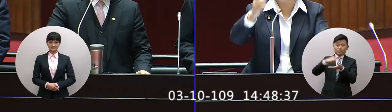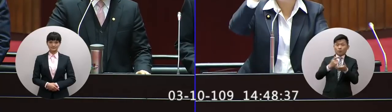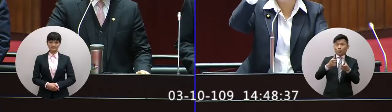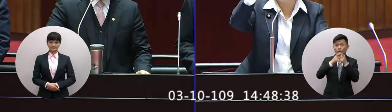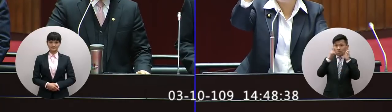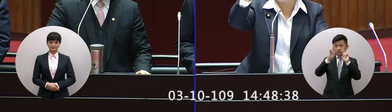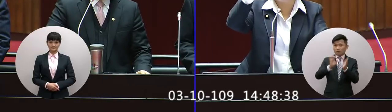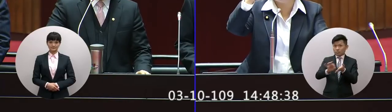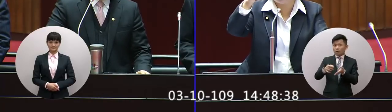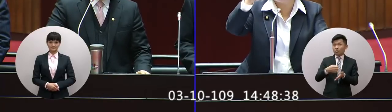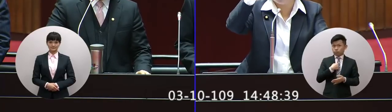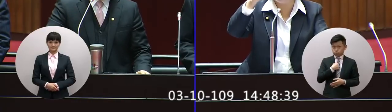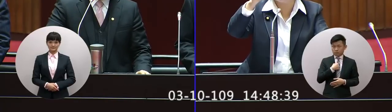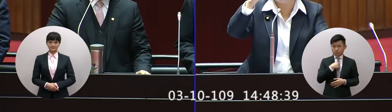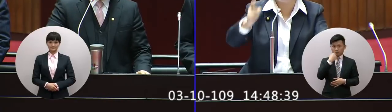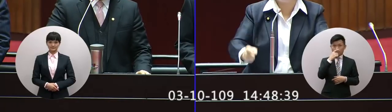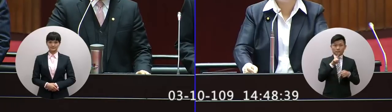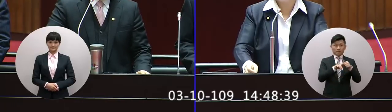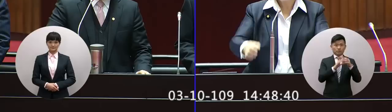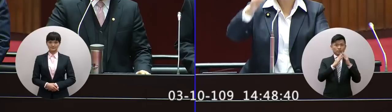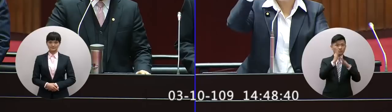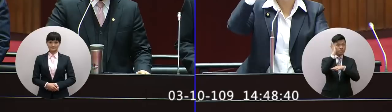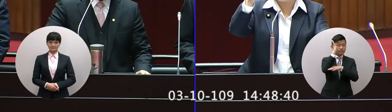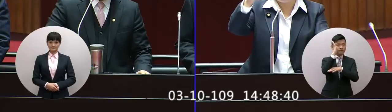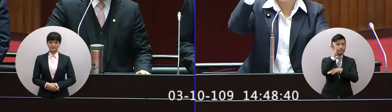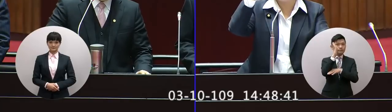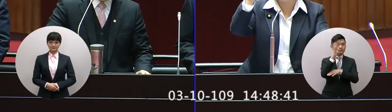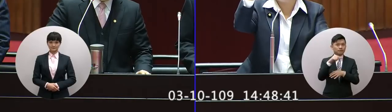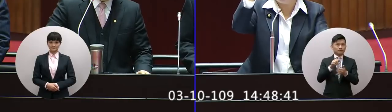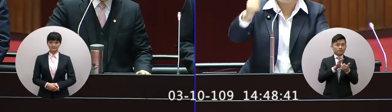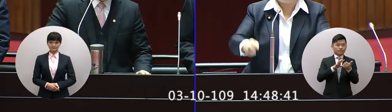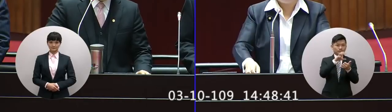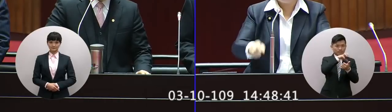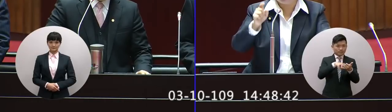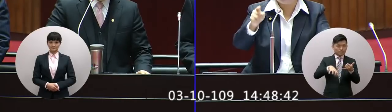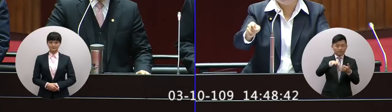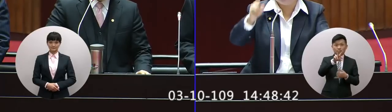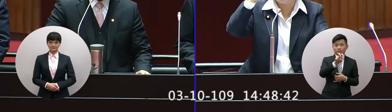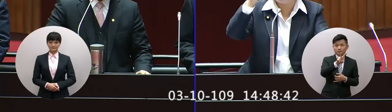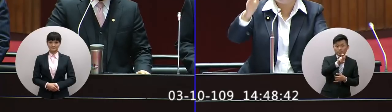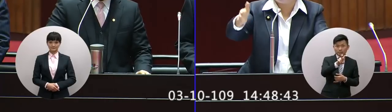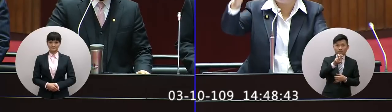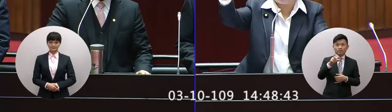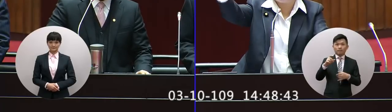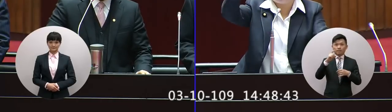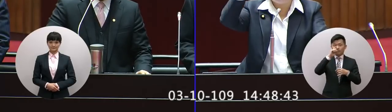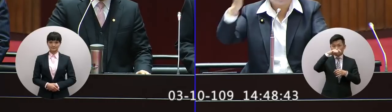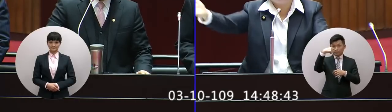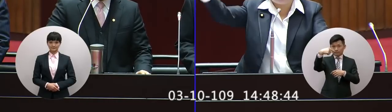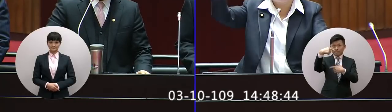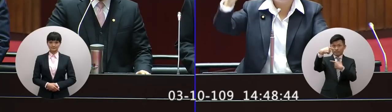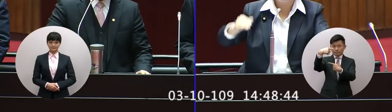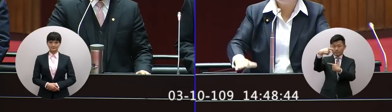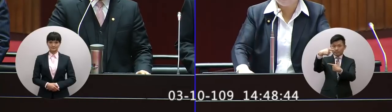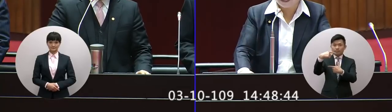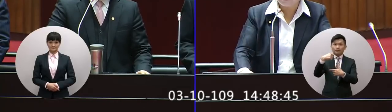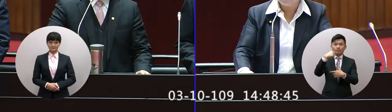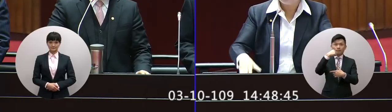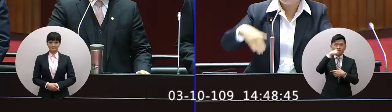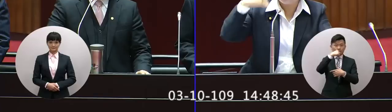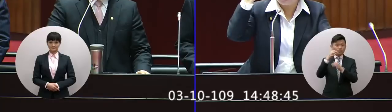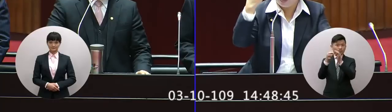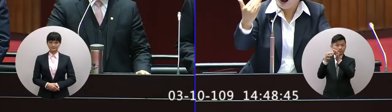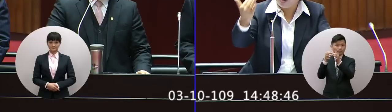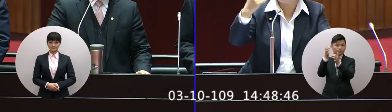中市政府是第一个全国22县市在大年初六就立即请台商回到地方